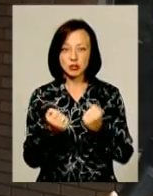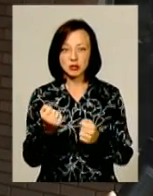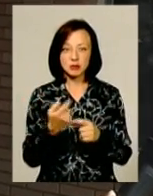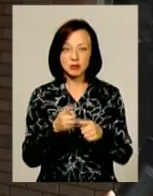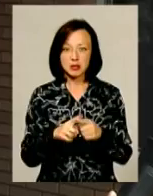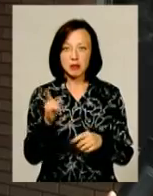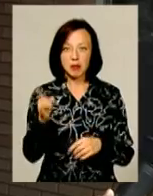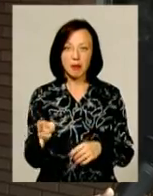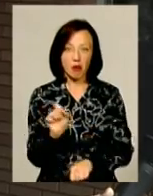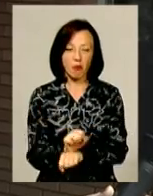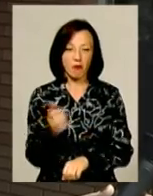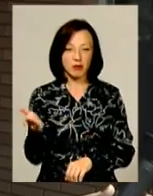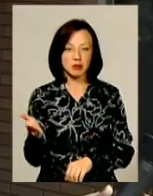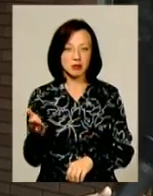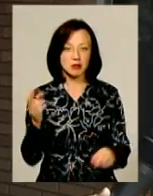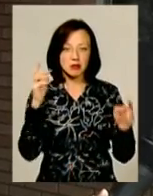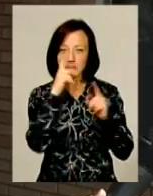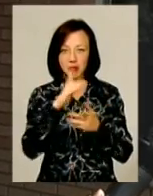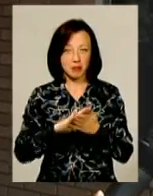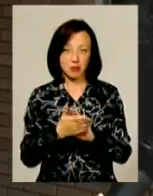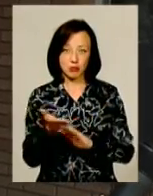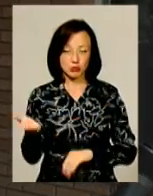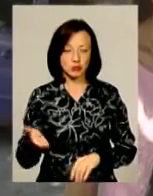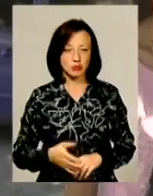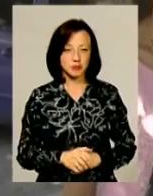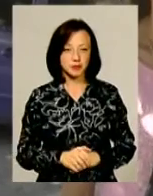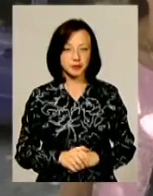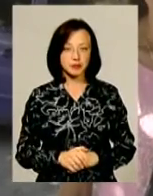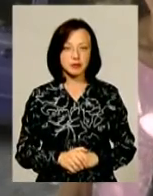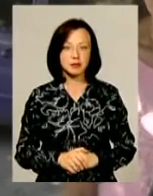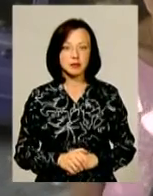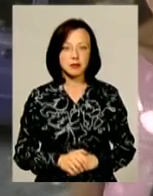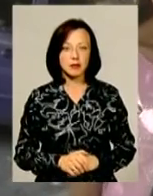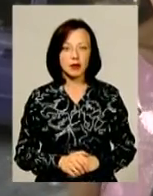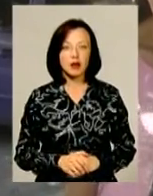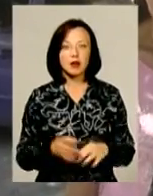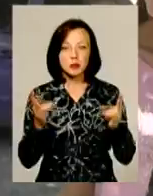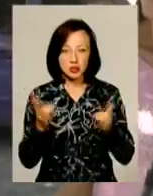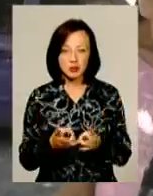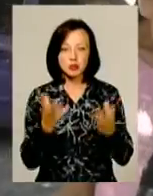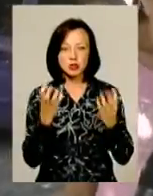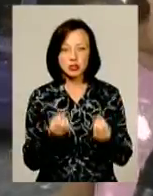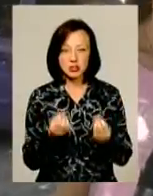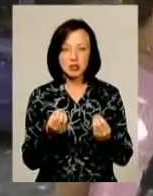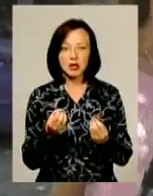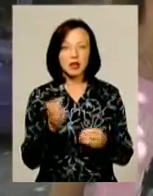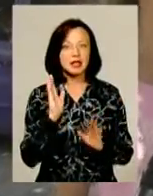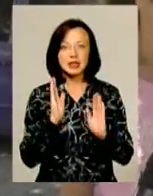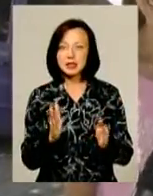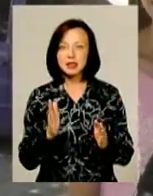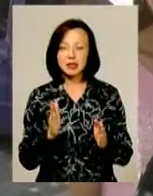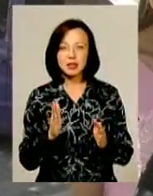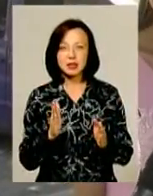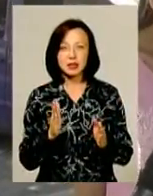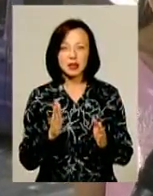стоїть припаркована, не так, як положено. Ми підтримуємо це. Навіть треба ще не тільки за